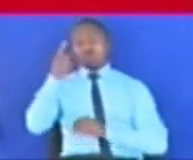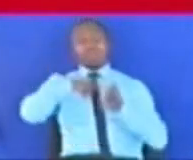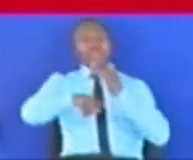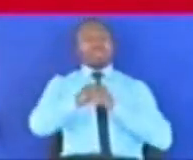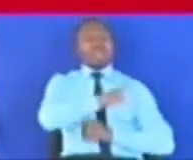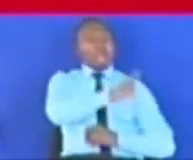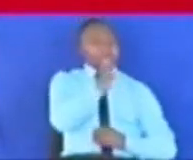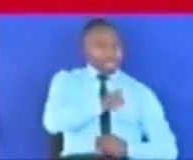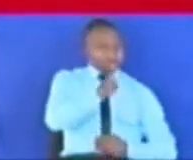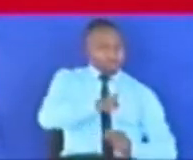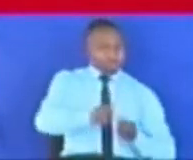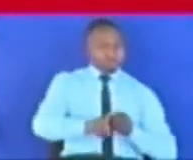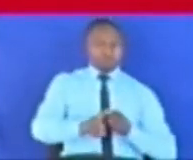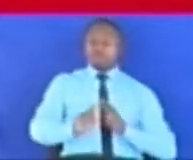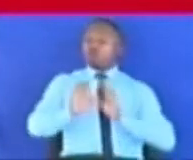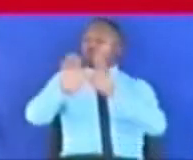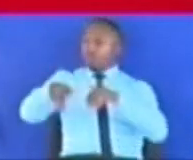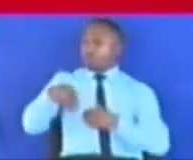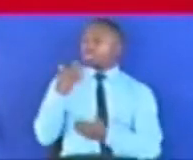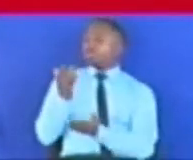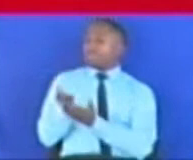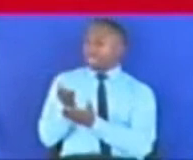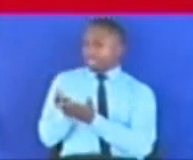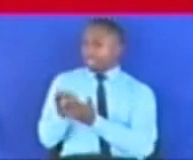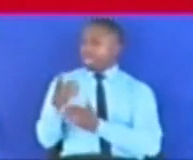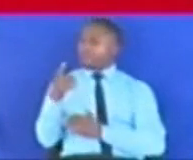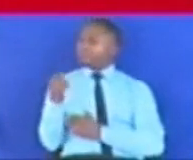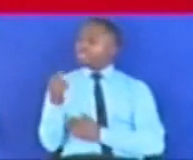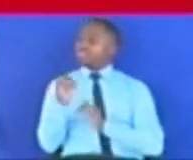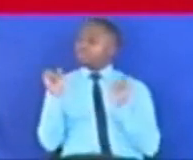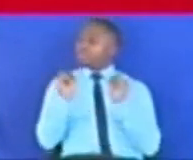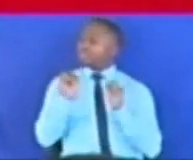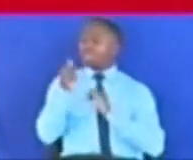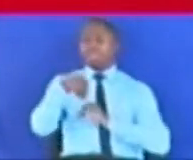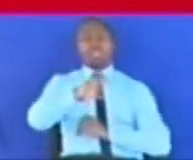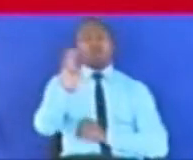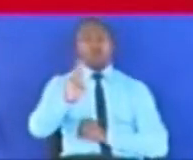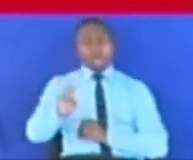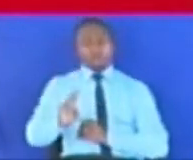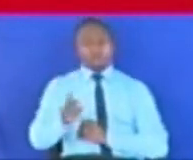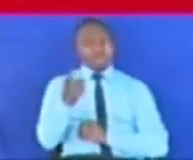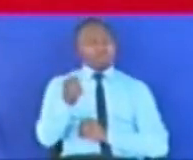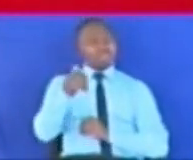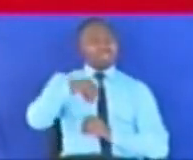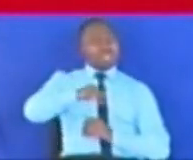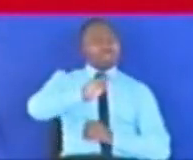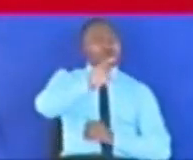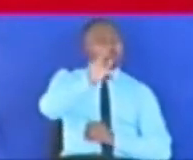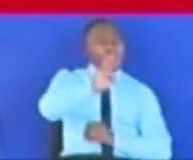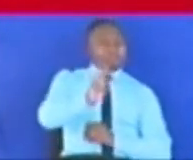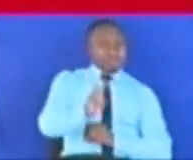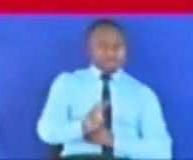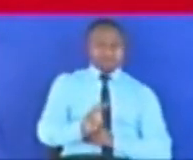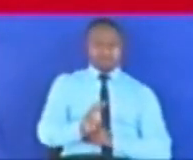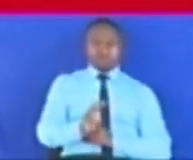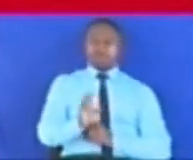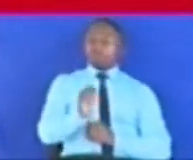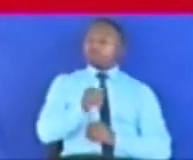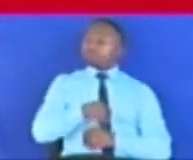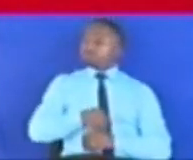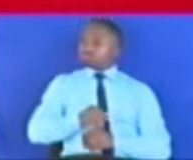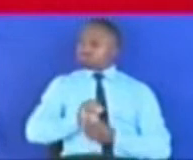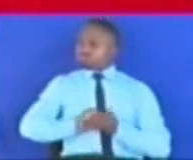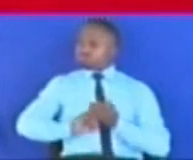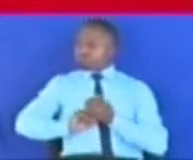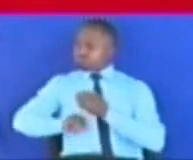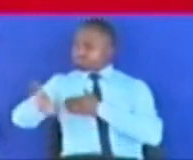mashahidi, hasa katika local government. Je, hizi hela za malaria zinakwenda wapi? Hizi hela zinakwenda kwa wao kutuletea dawa na